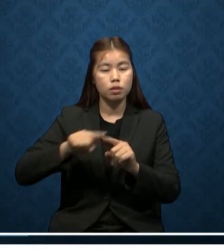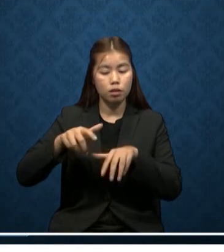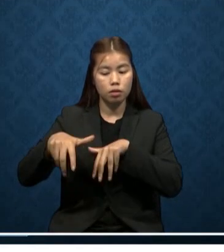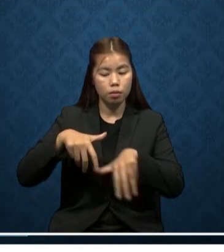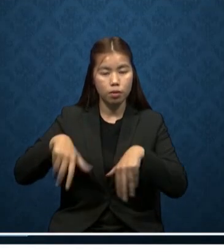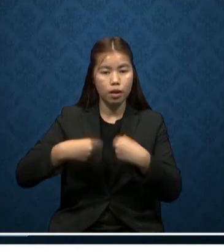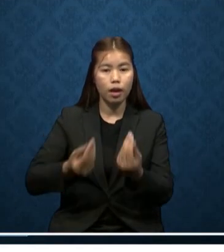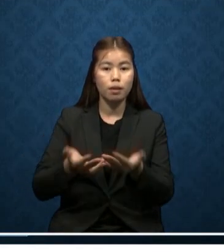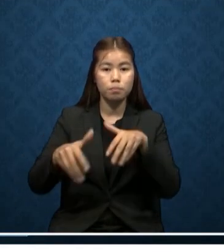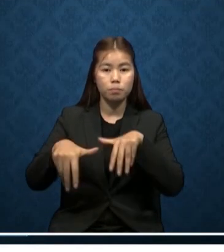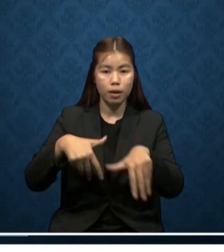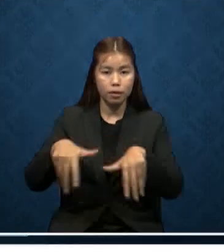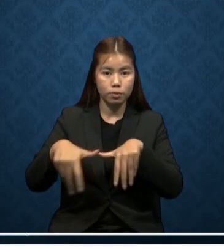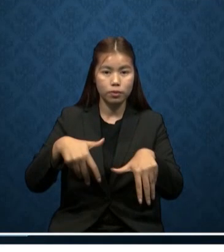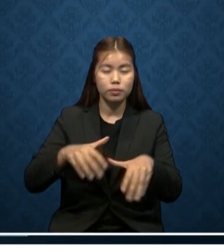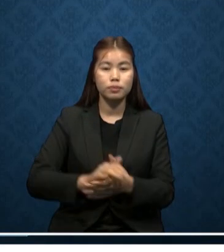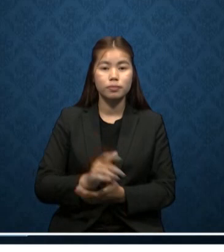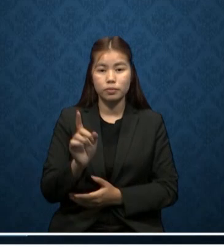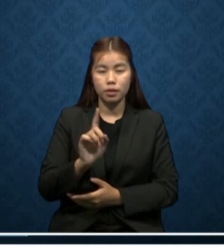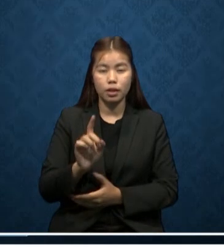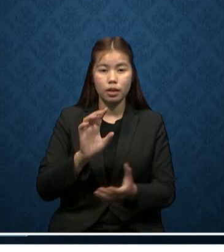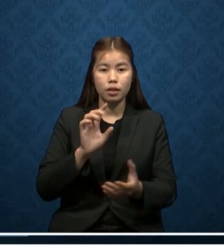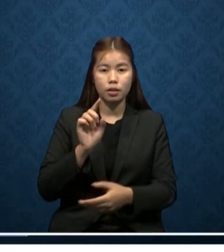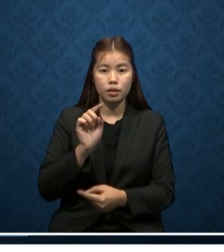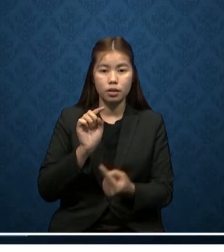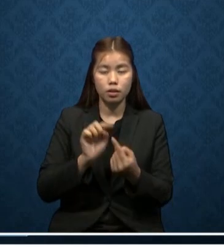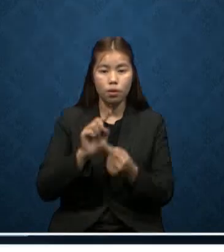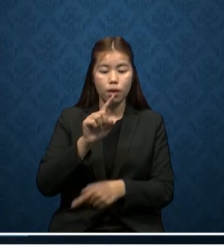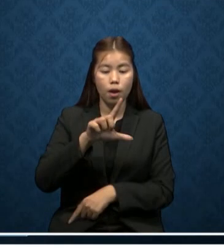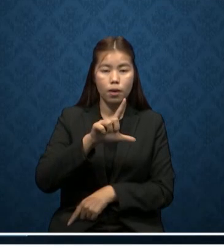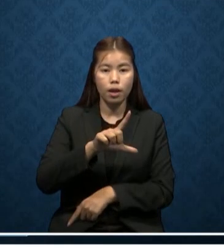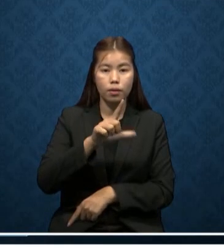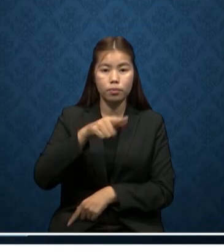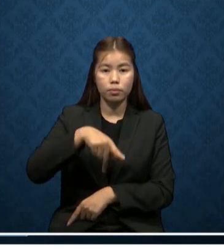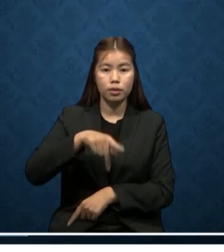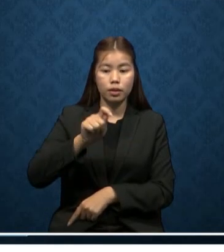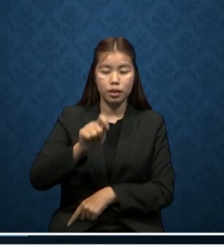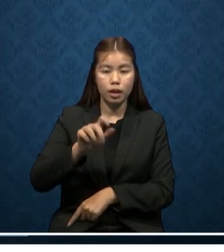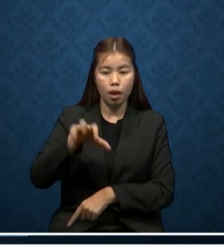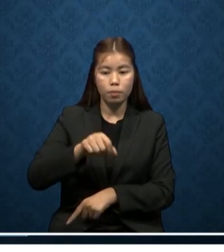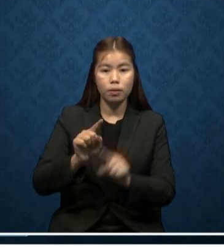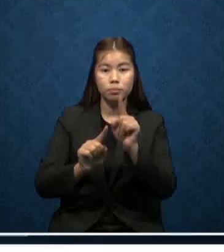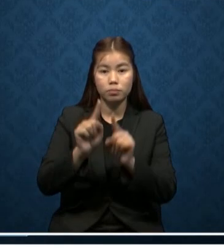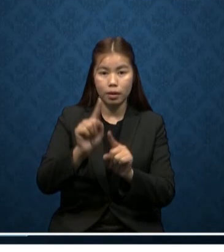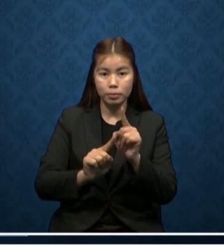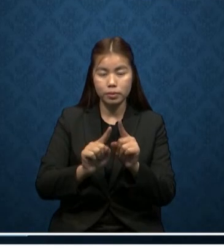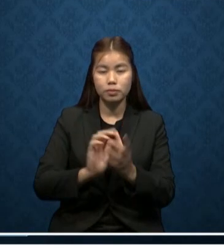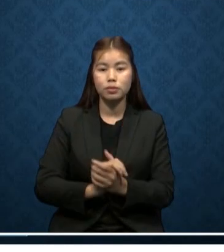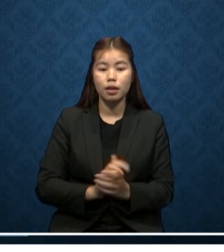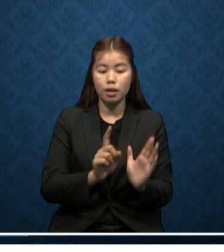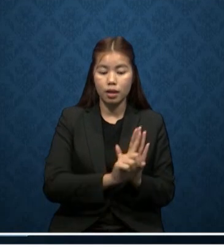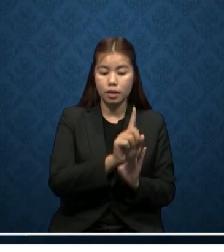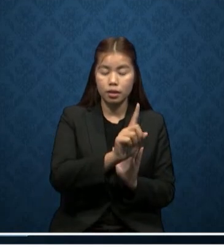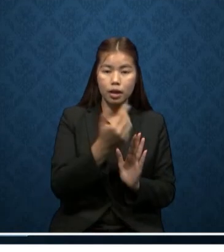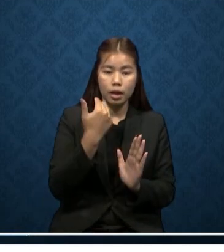ประชาชนโดยการใช้ค่า lpaนะครับในการวัดในรอบแรกเนี่ยไม่ต่ำ